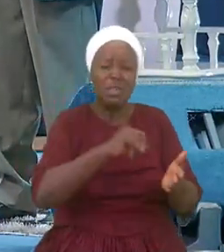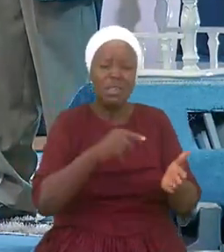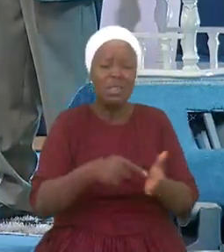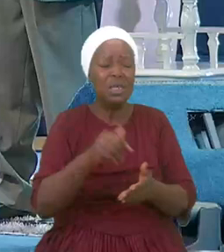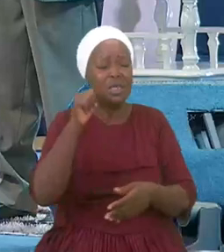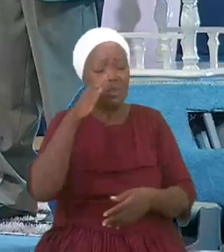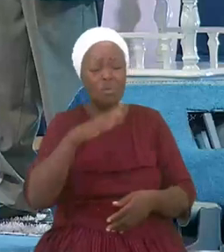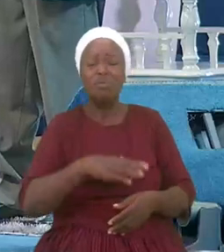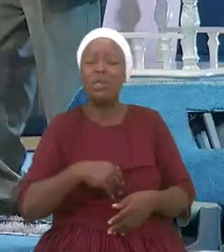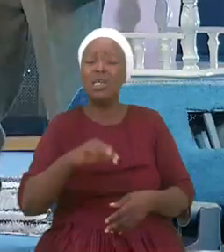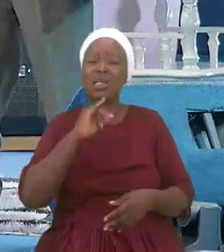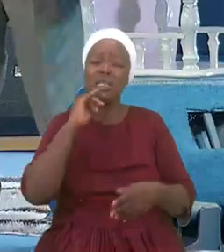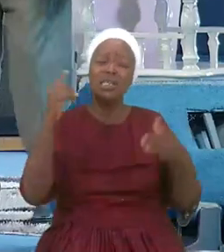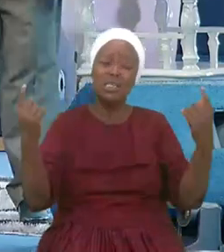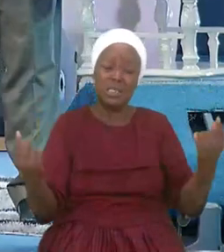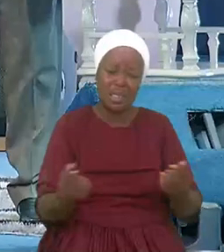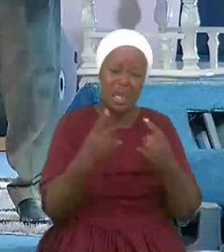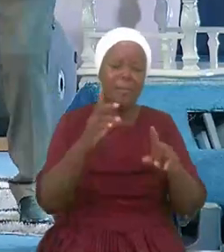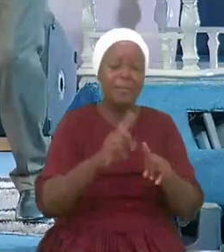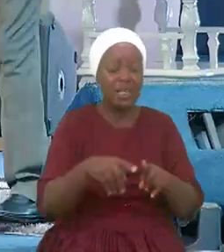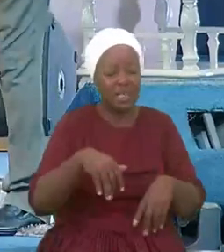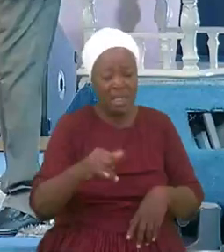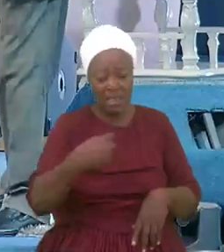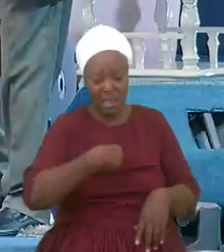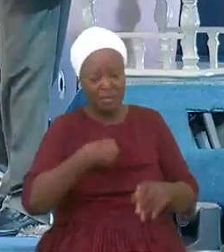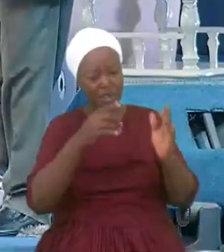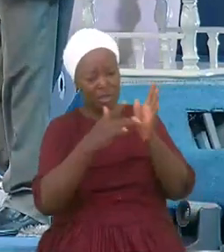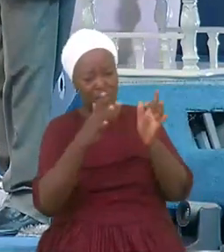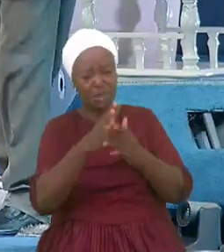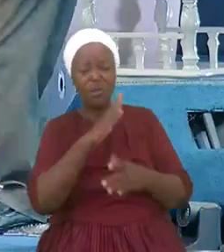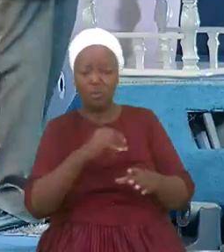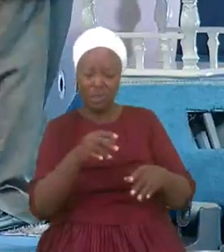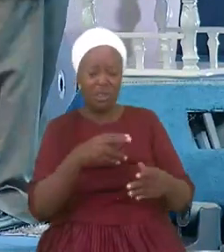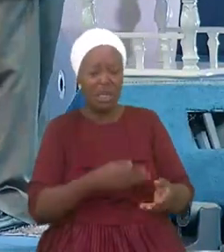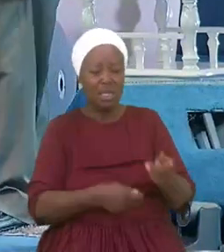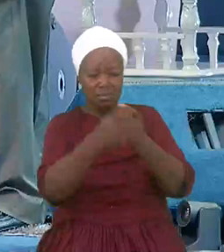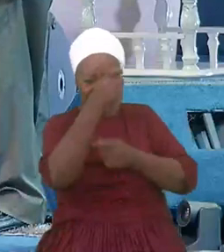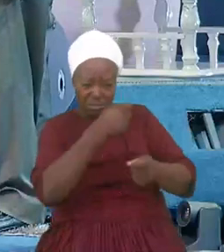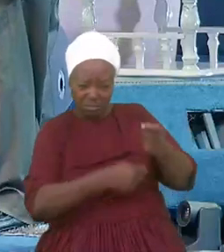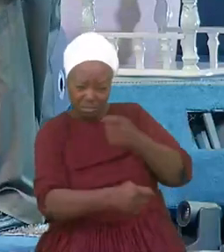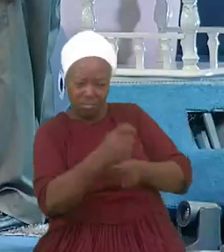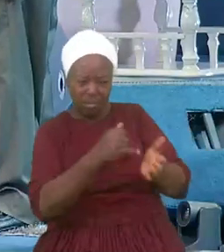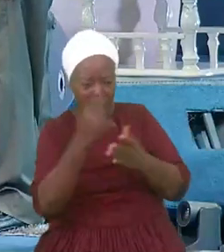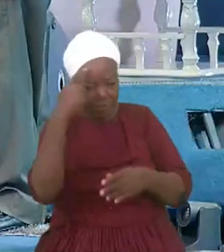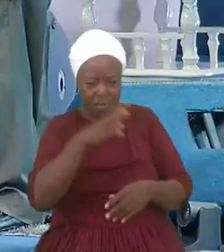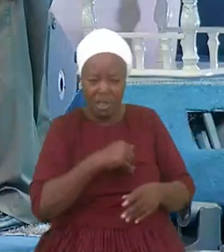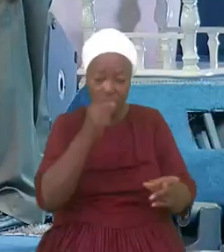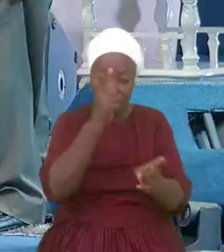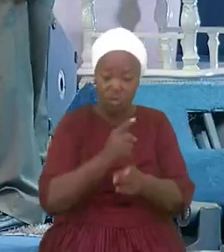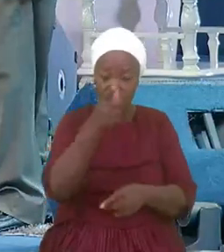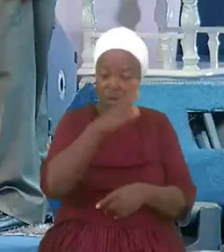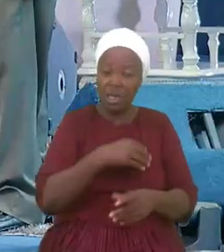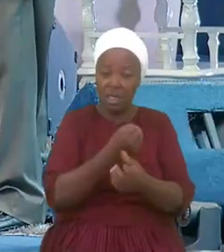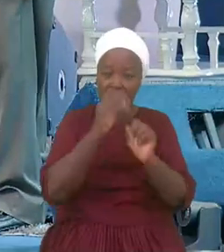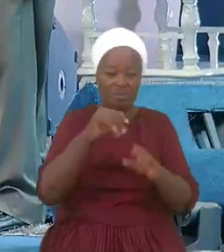a dit que la femme là était déjà la femme là elle est déjà effrayée